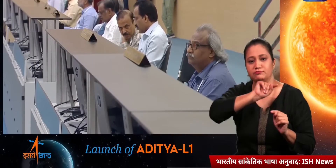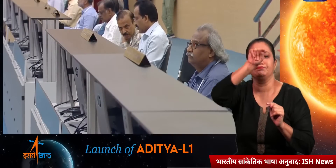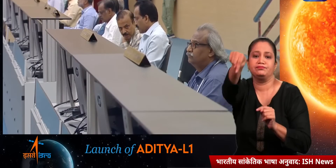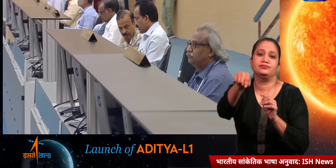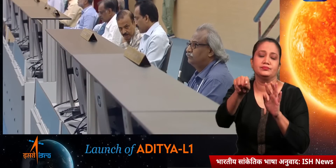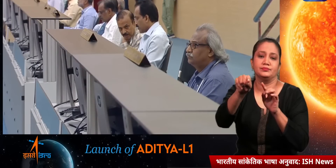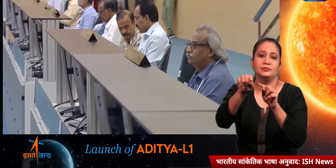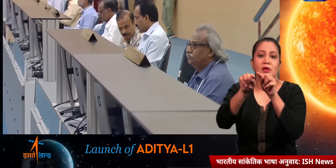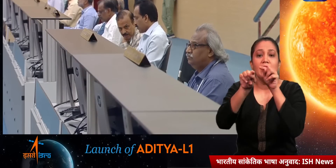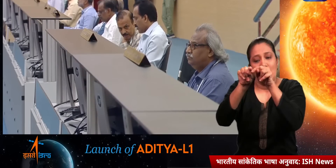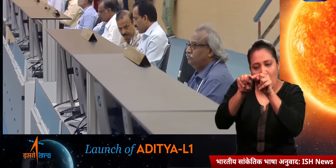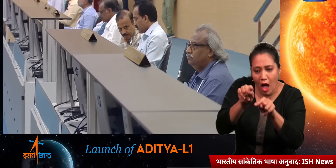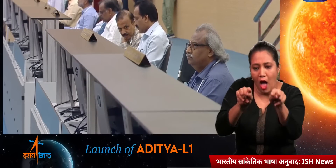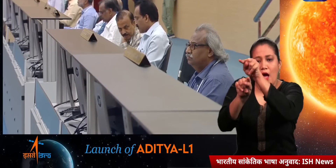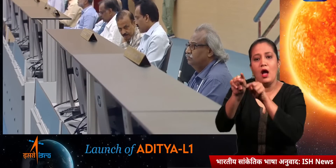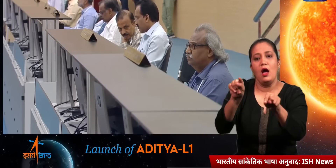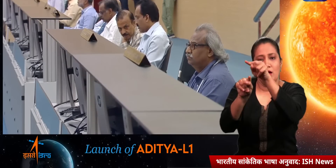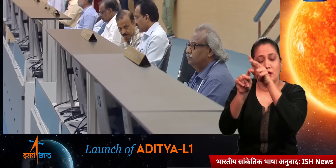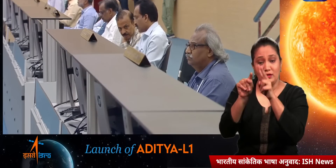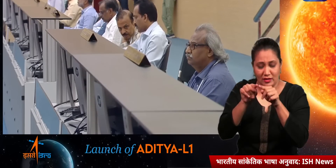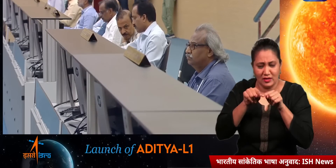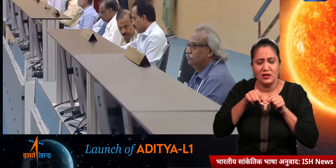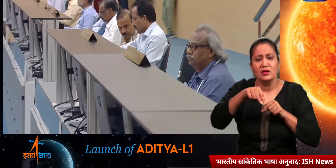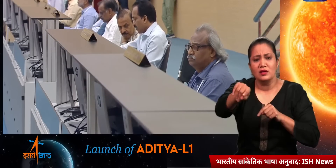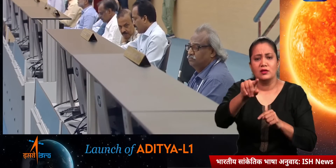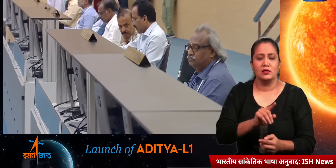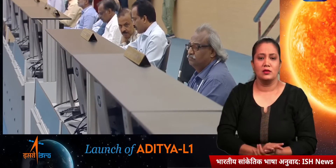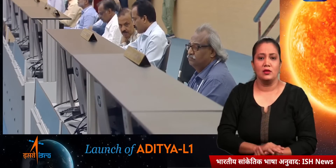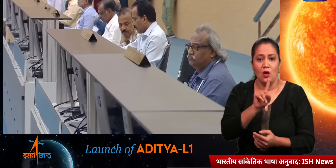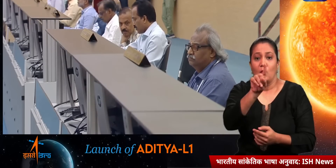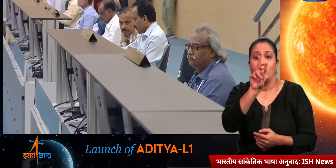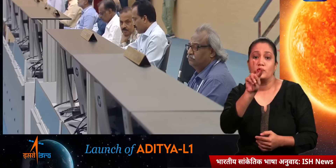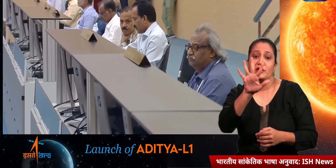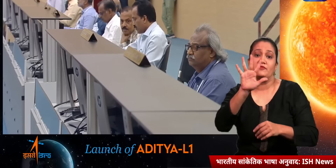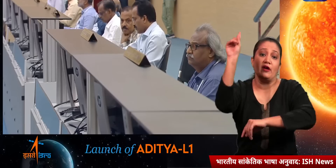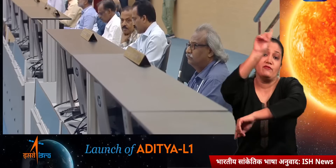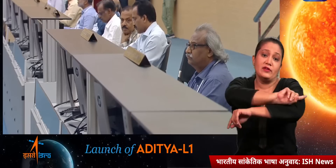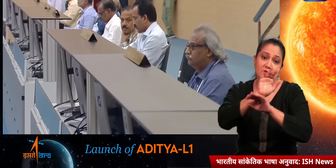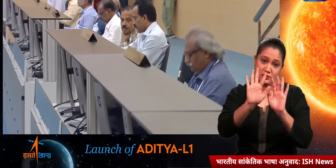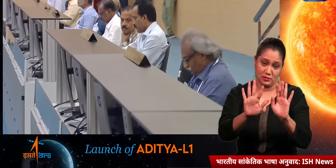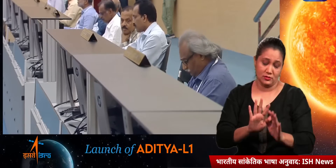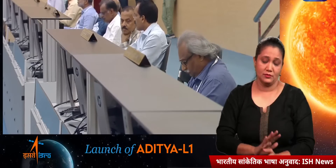है। अंतरिक्ष यान को यहां तक पहुंचने में 125 दिन का समय लगेगा।